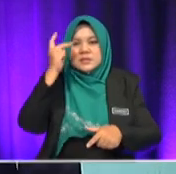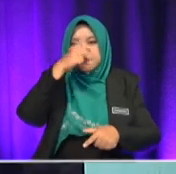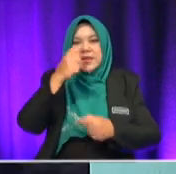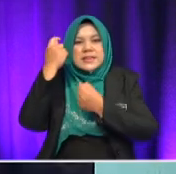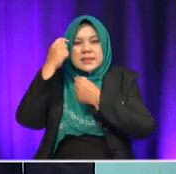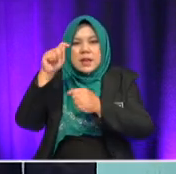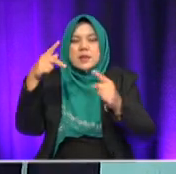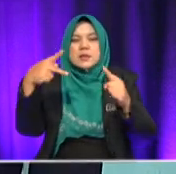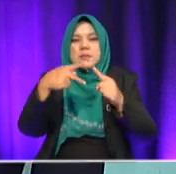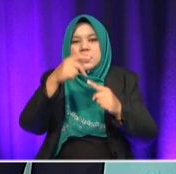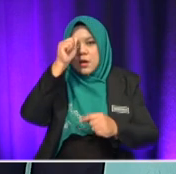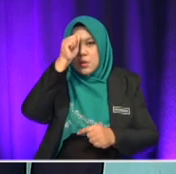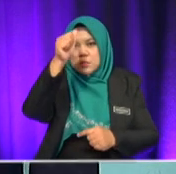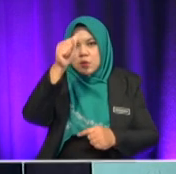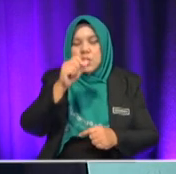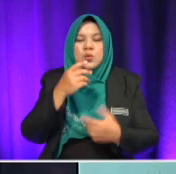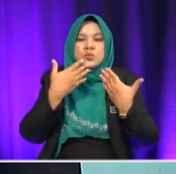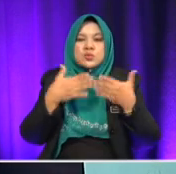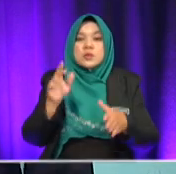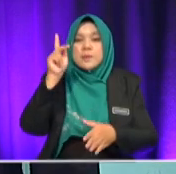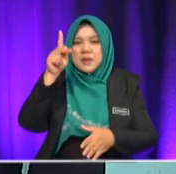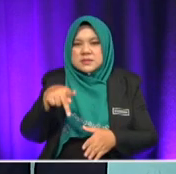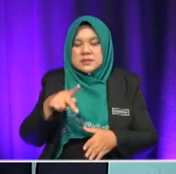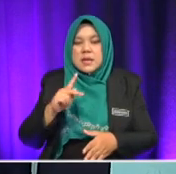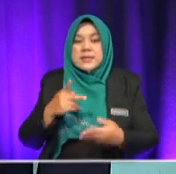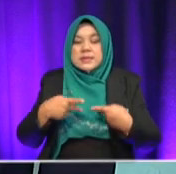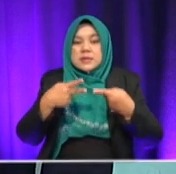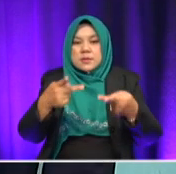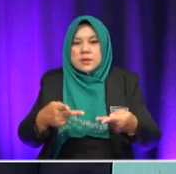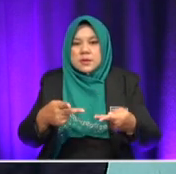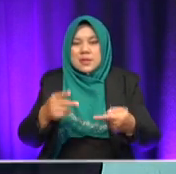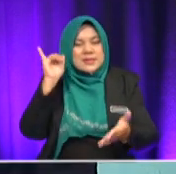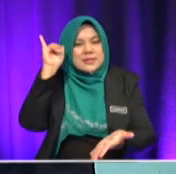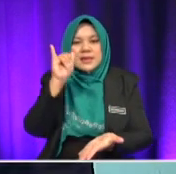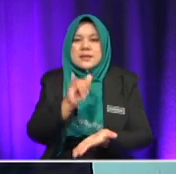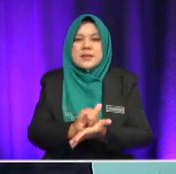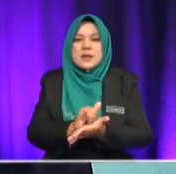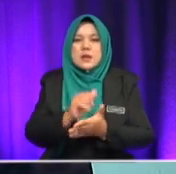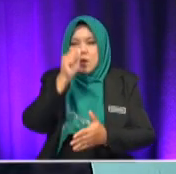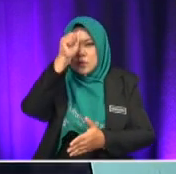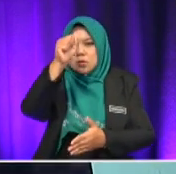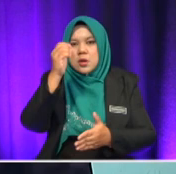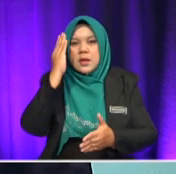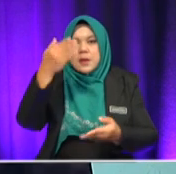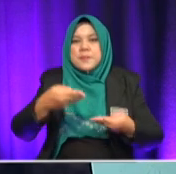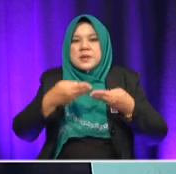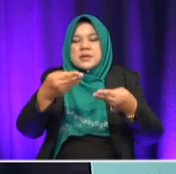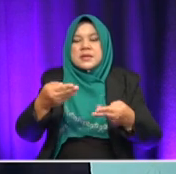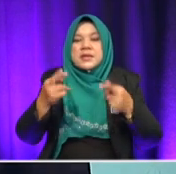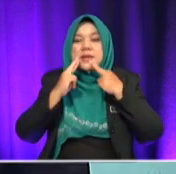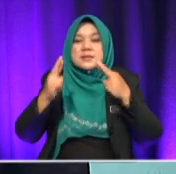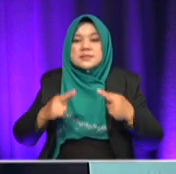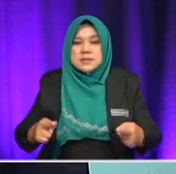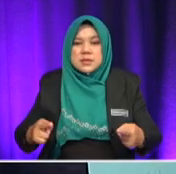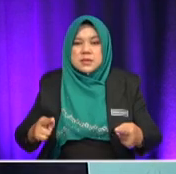Subhanahu Wa Ta'ala sudah pastinya bila kita memberi kita yakin bahwa Allah yang memberikan rezeki kepada kita ya Allah selalu berikan